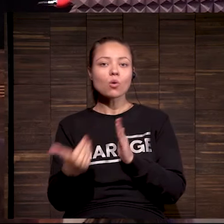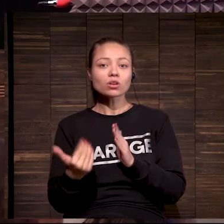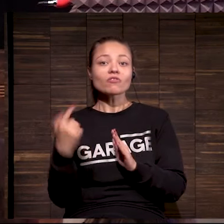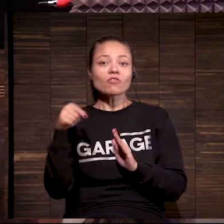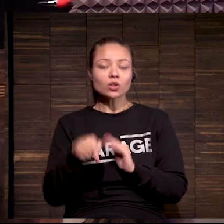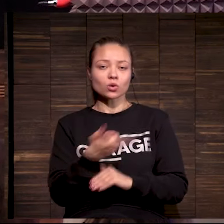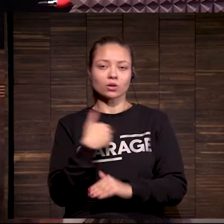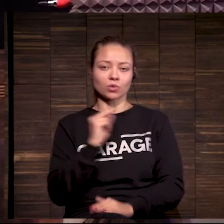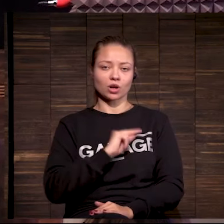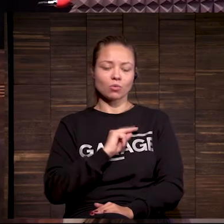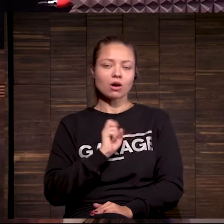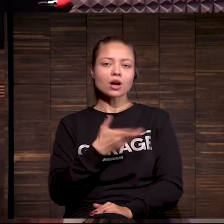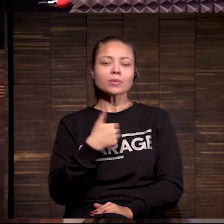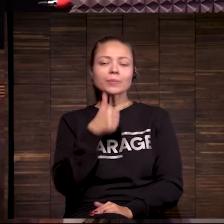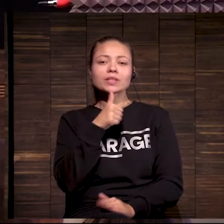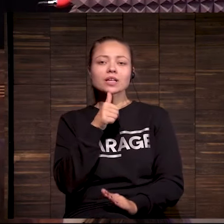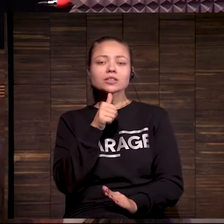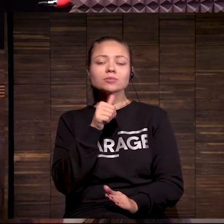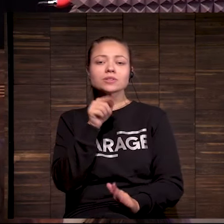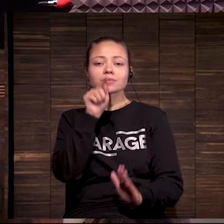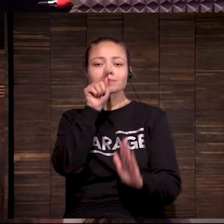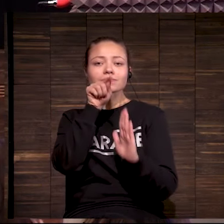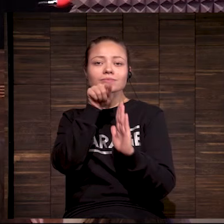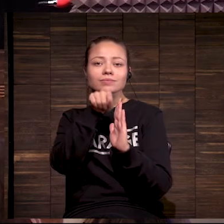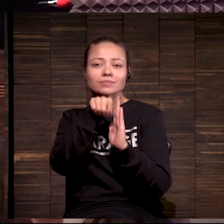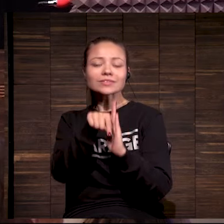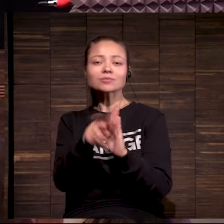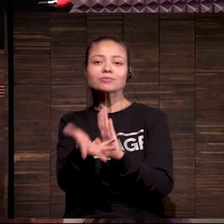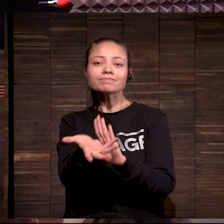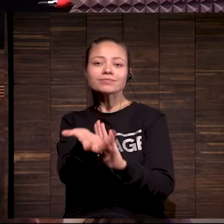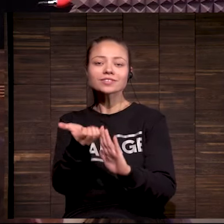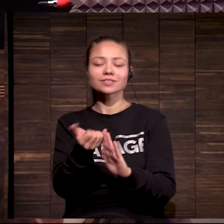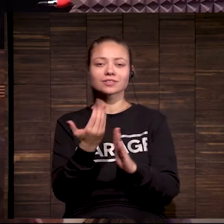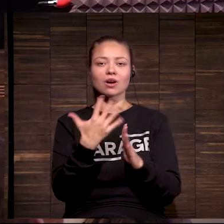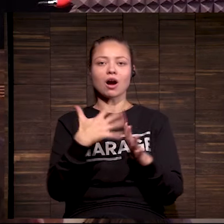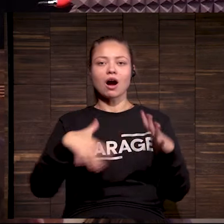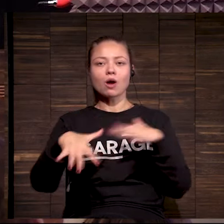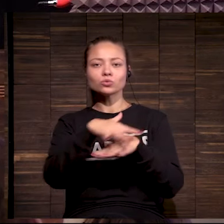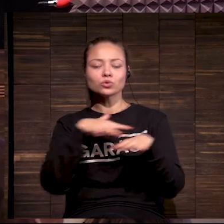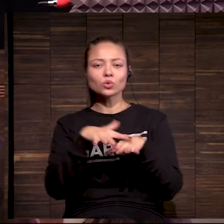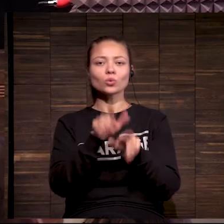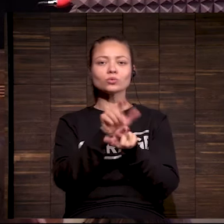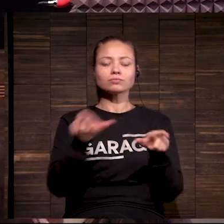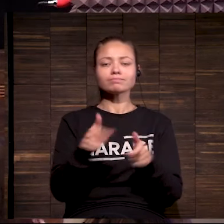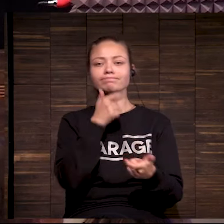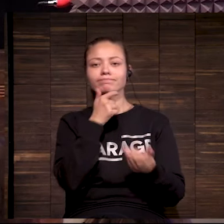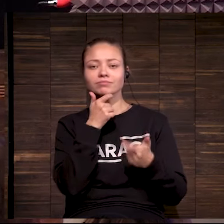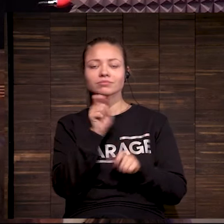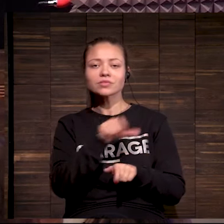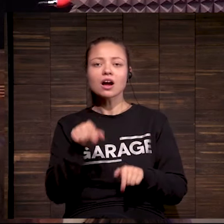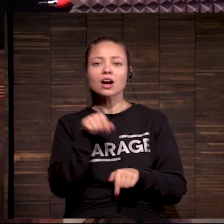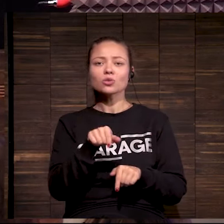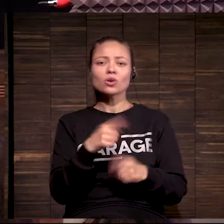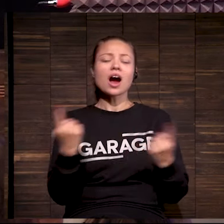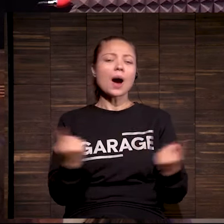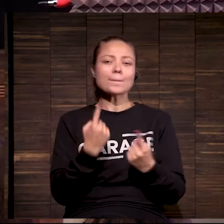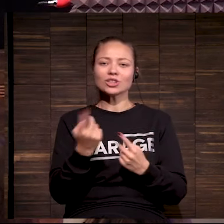пытаемся дотянуться до аудиторией до зрителей до посетителей которые обычно не